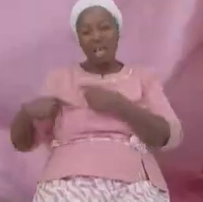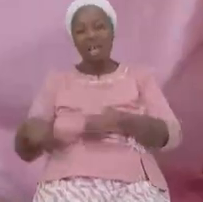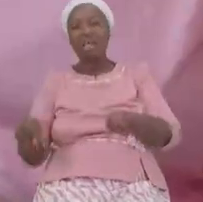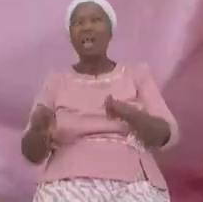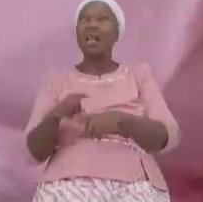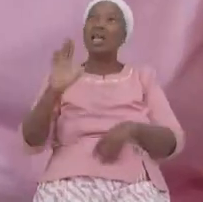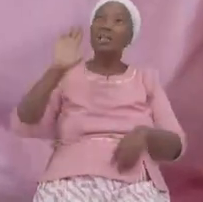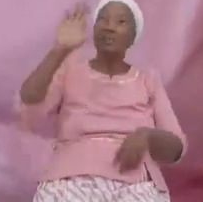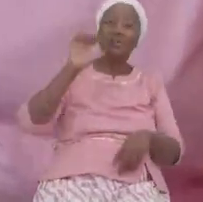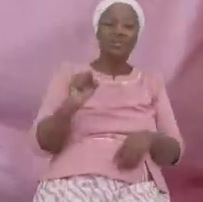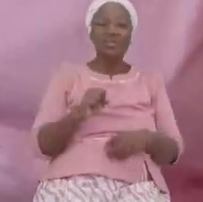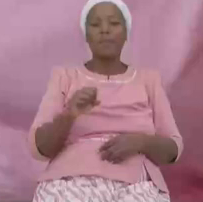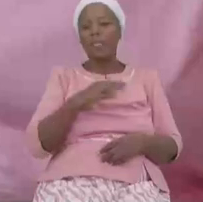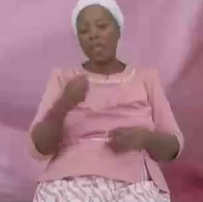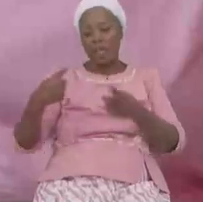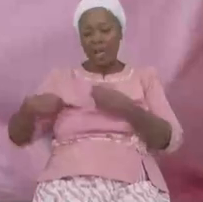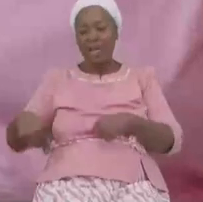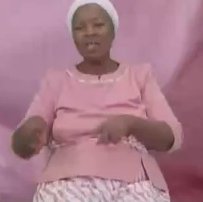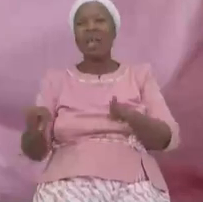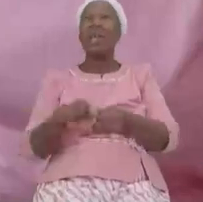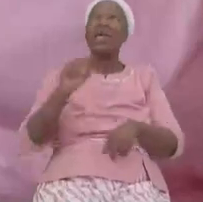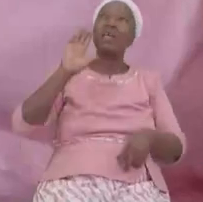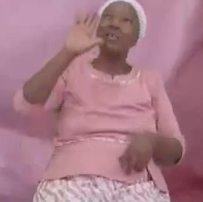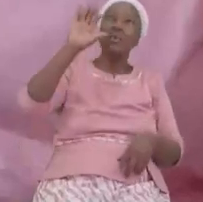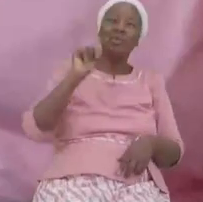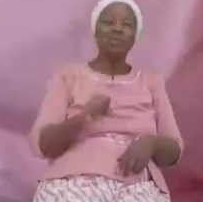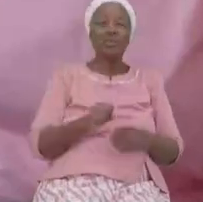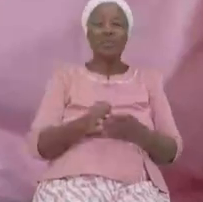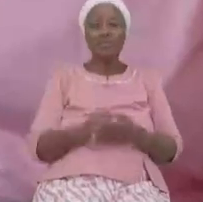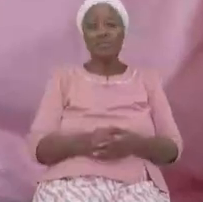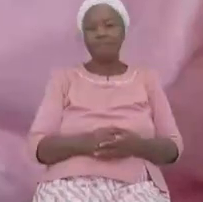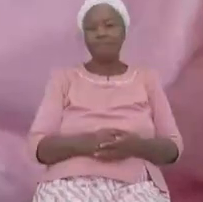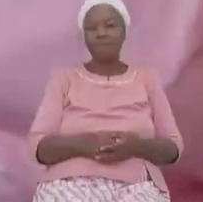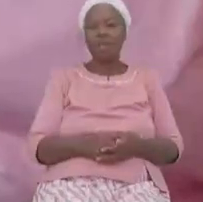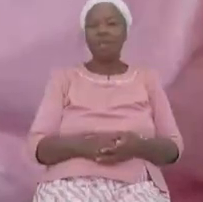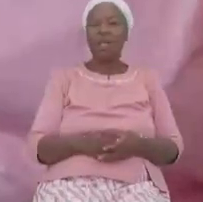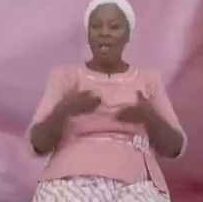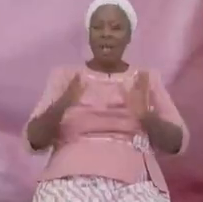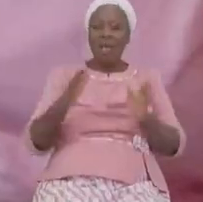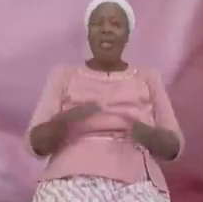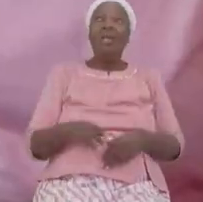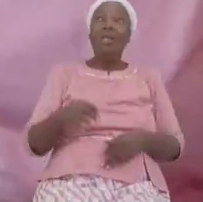comme le tien, un cœur comme le tien, qui le fasse.